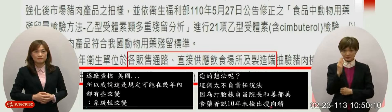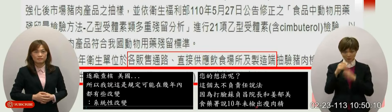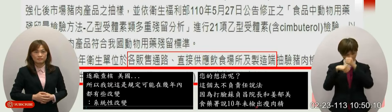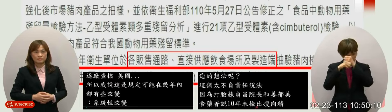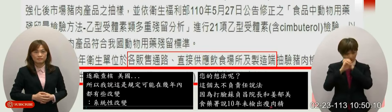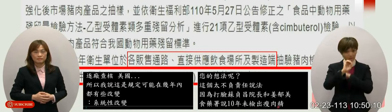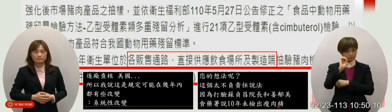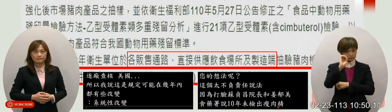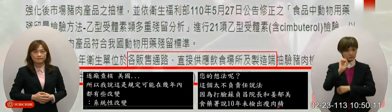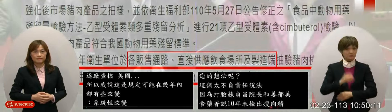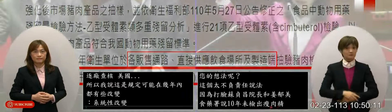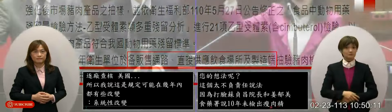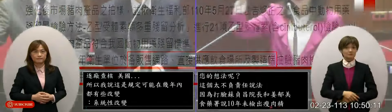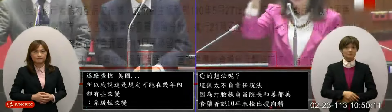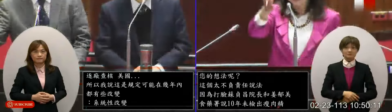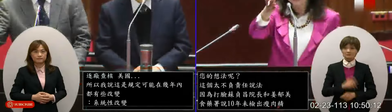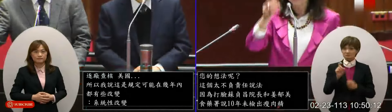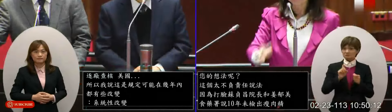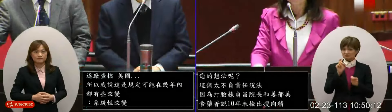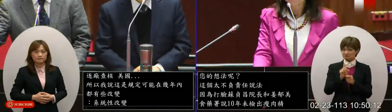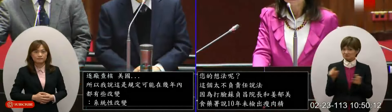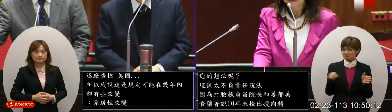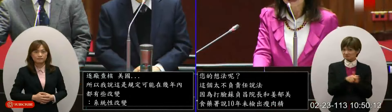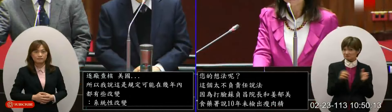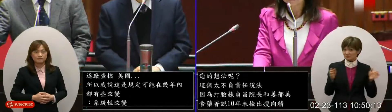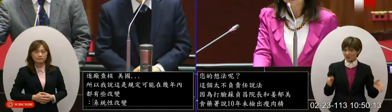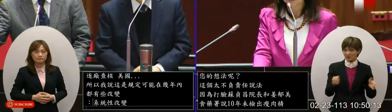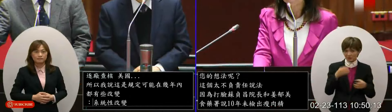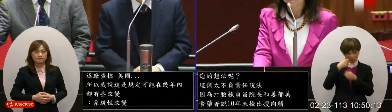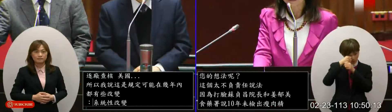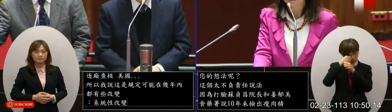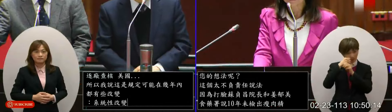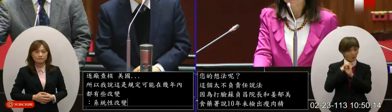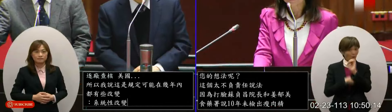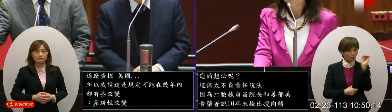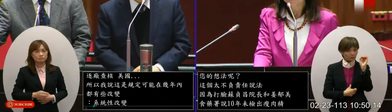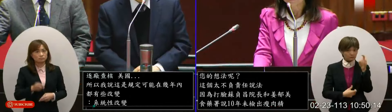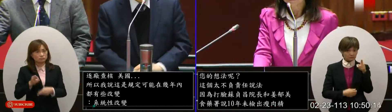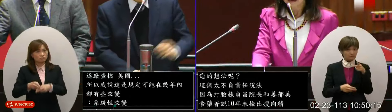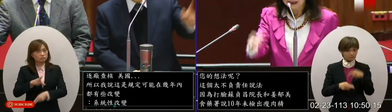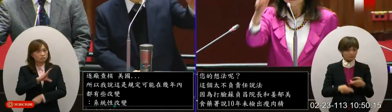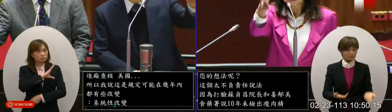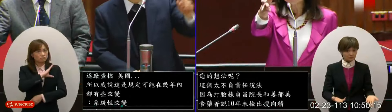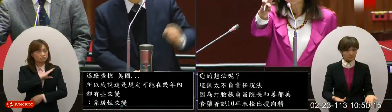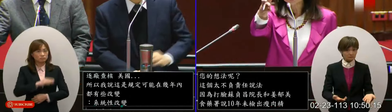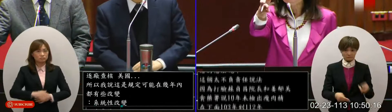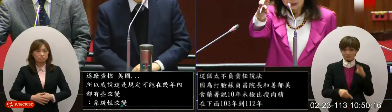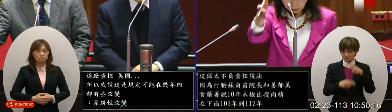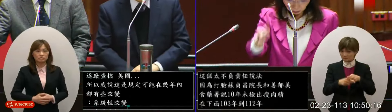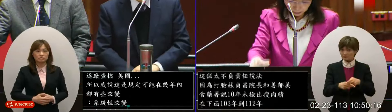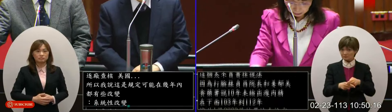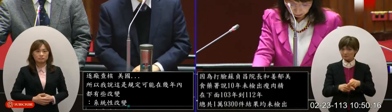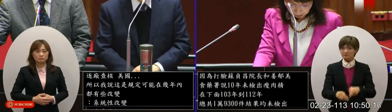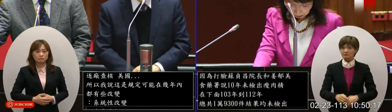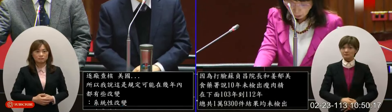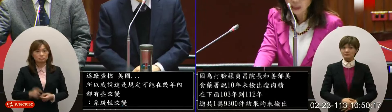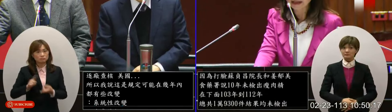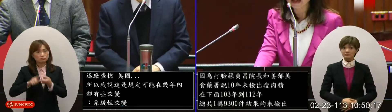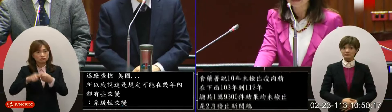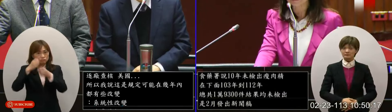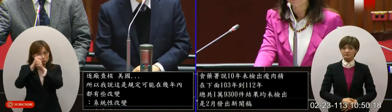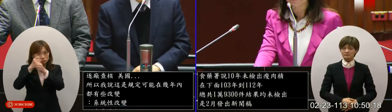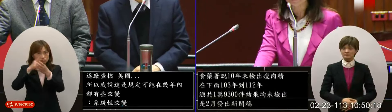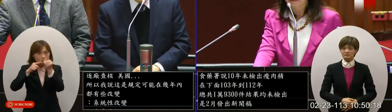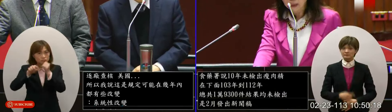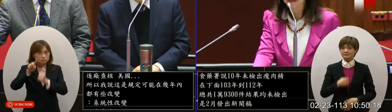新闻稿。这个10年未检出，院长，您相信这个说法吗？ 我当然相信。而且 您相信这个说法哈， 检验了19300件，